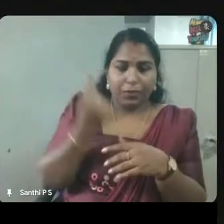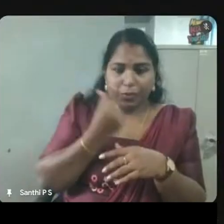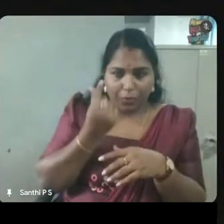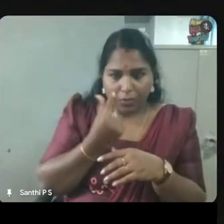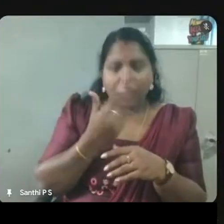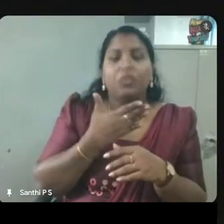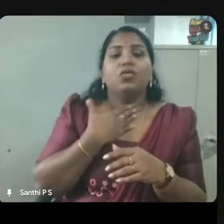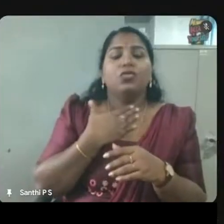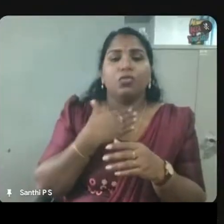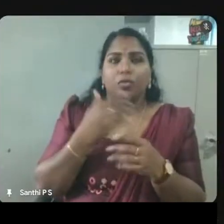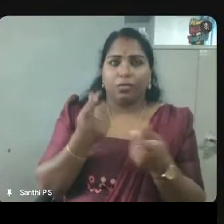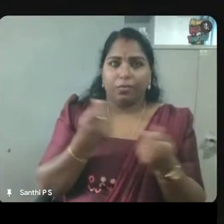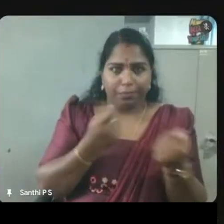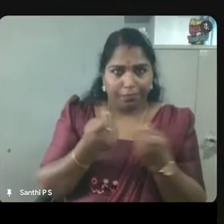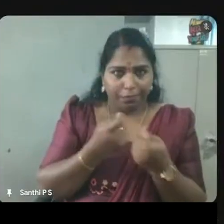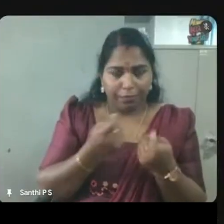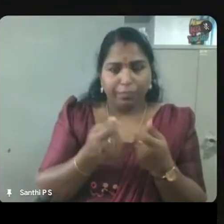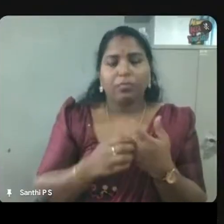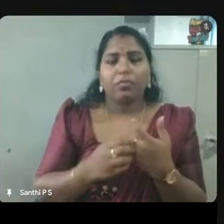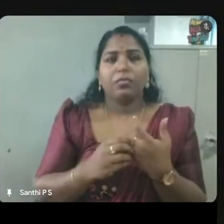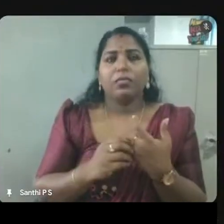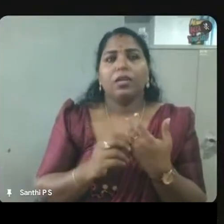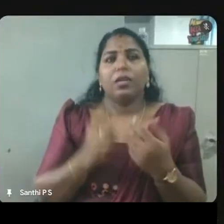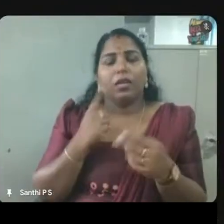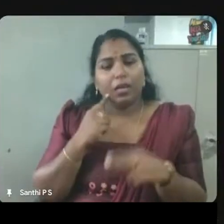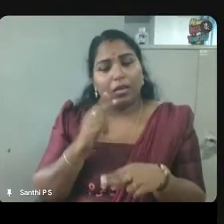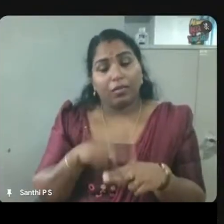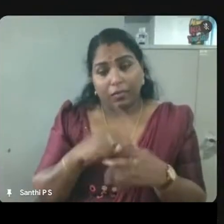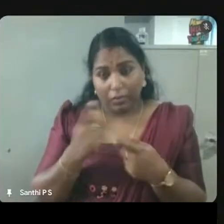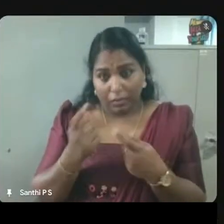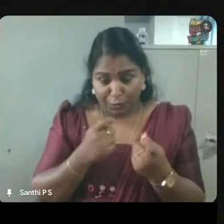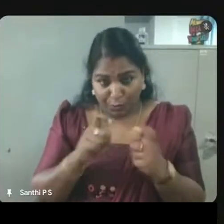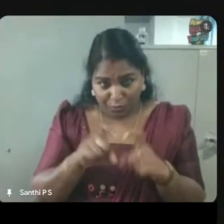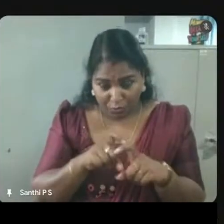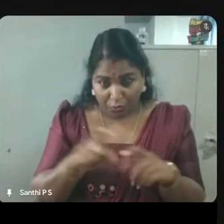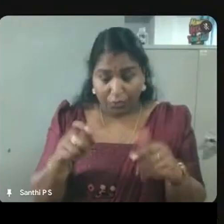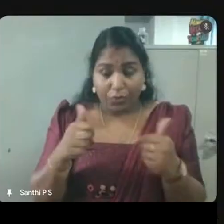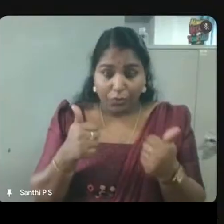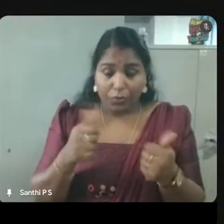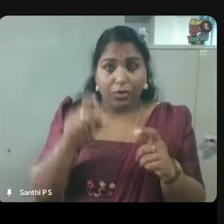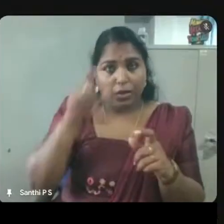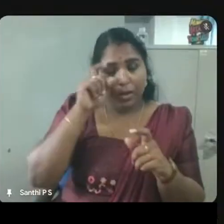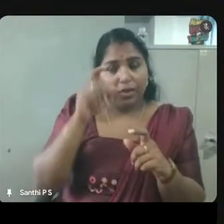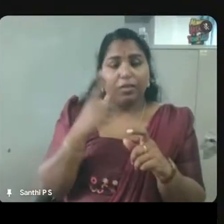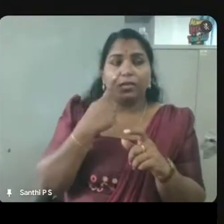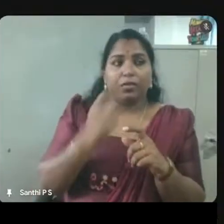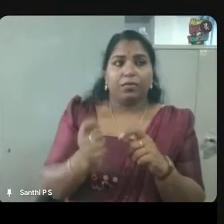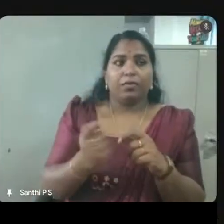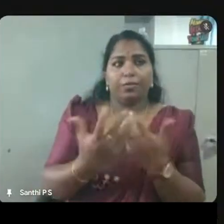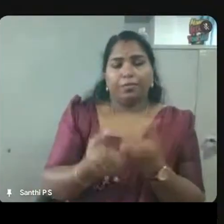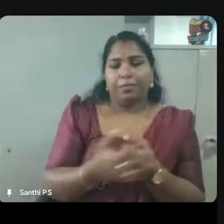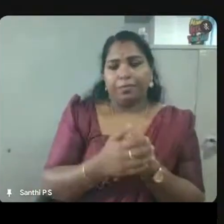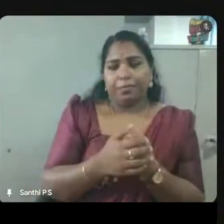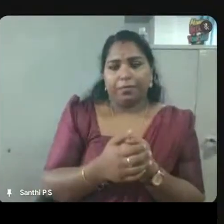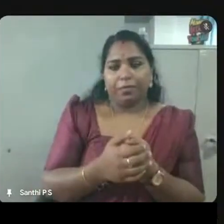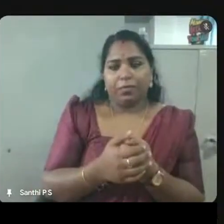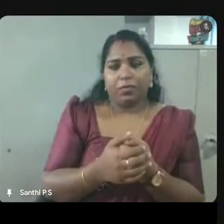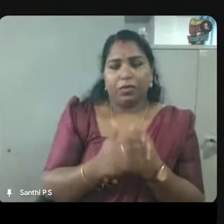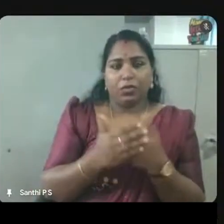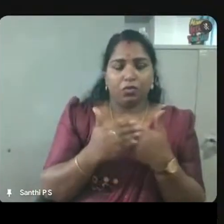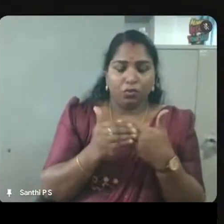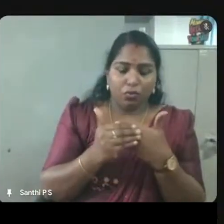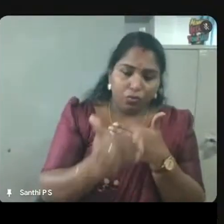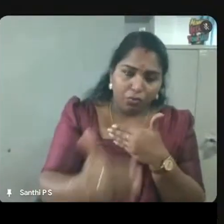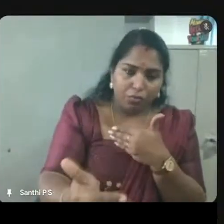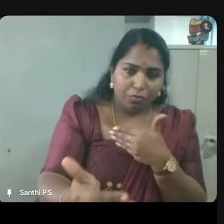വെക്കുക. അങ്ങനെ കൺട്രോൾ ആയിട്ടുള്ള സമയത്ത് മാഡം കണ്ണാടി ചെക്ക് ചെയ്യുക. കാരണം മാമിന് ഇപ്പോൾ ദൂരക്കാഴ്ചയ്ക്കും അടുത്ത കാഴ്ചയ്ക്കും കണ്ണാടി വേണ്ട ഒരു അവസ്ഥയാണ്. 40